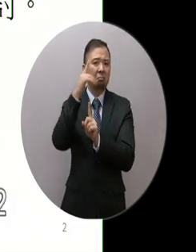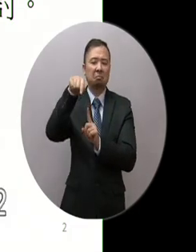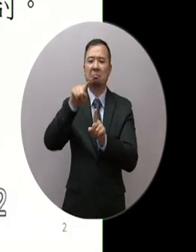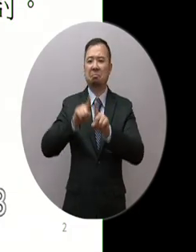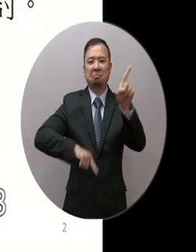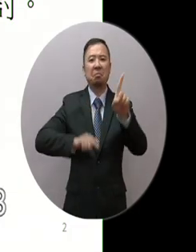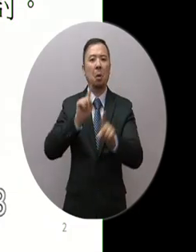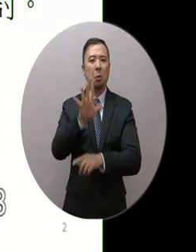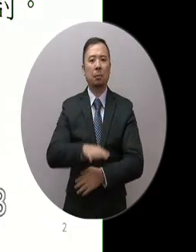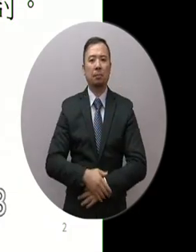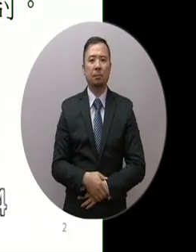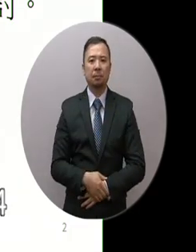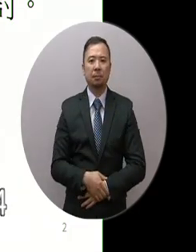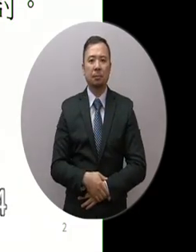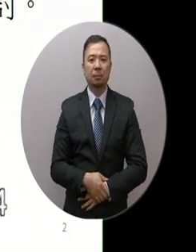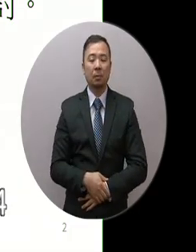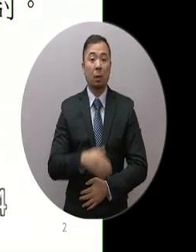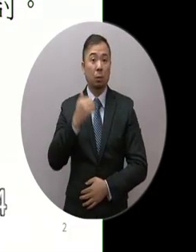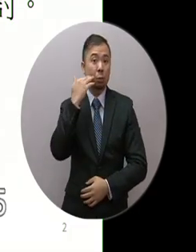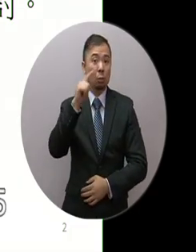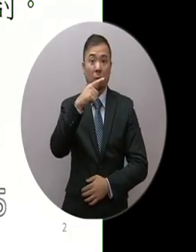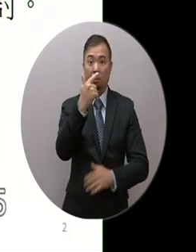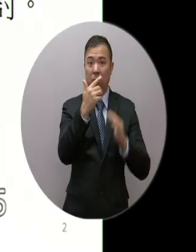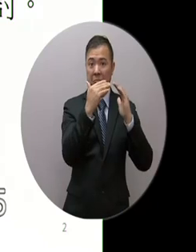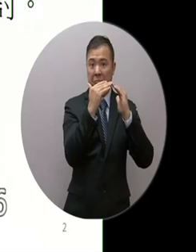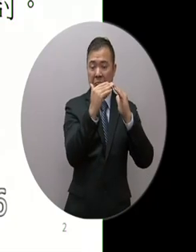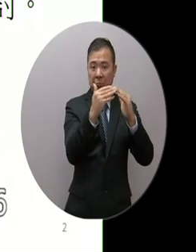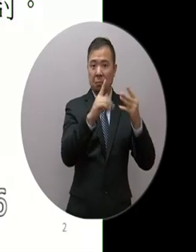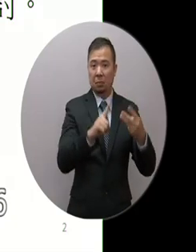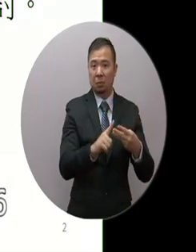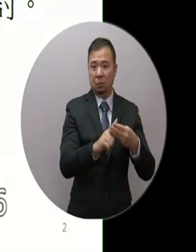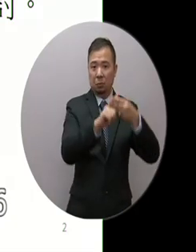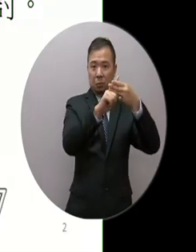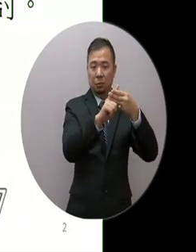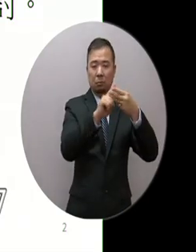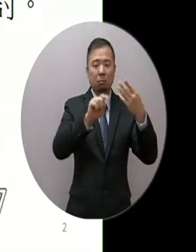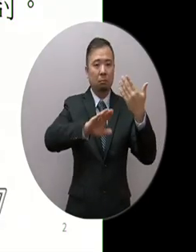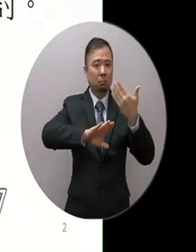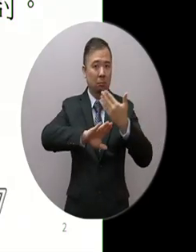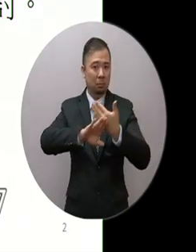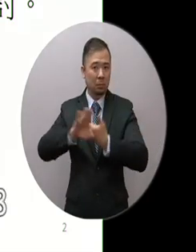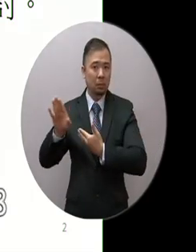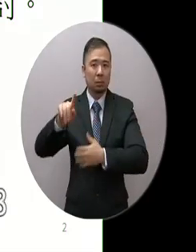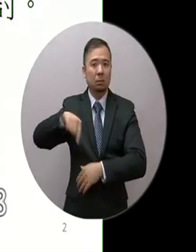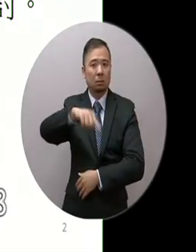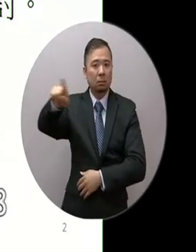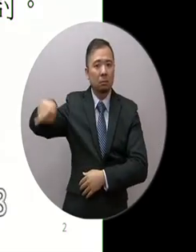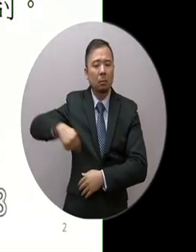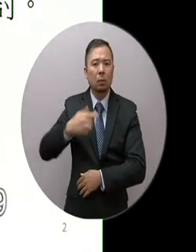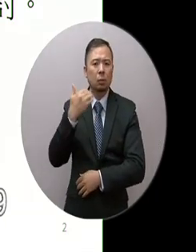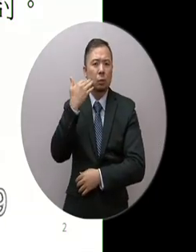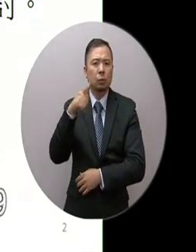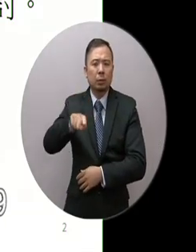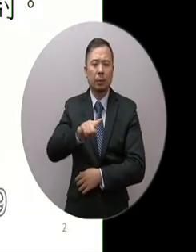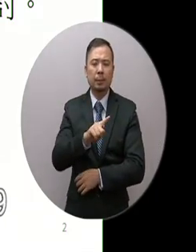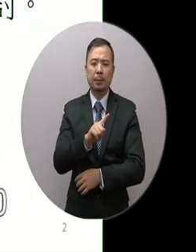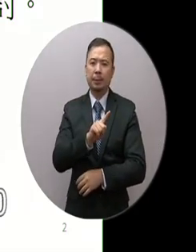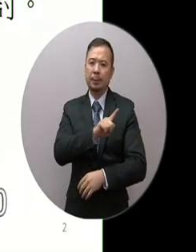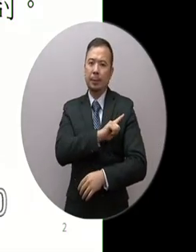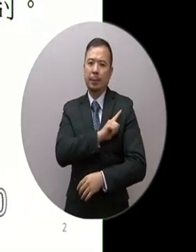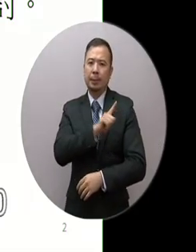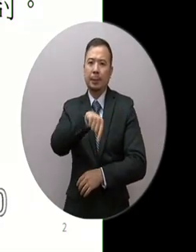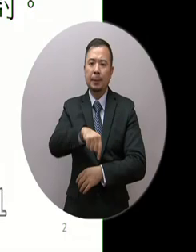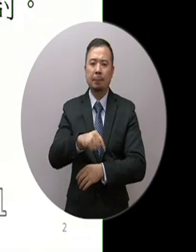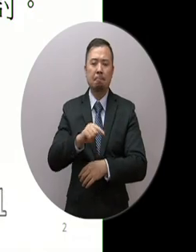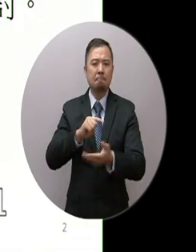别，让我们非六都的这样的像城市，像他在留要把人才留下来是非常的